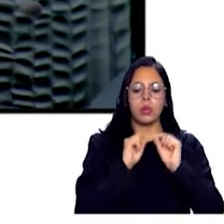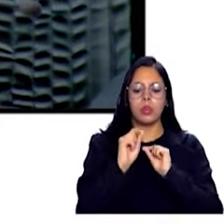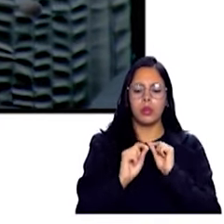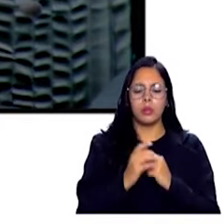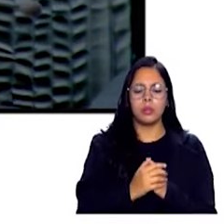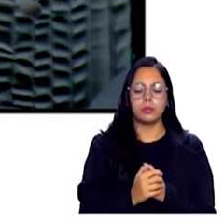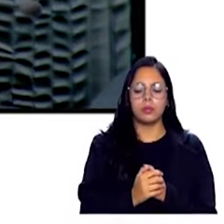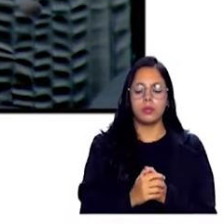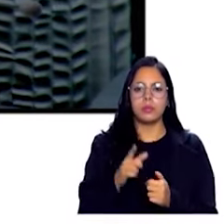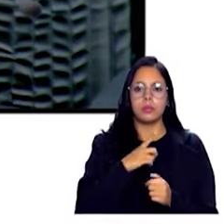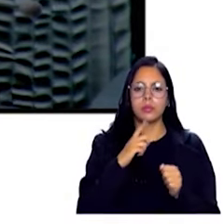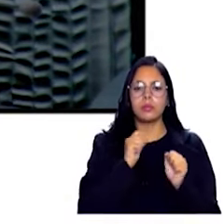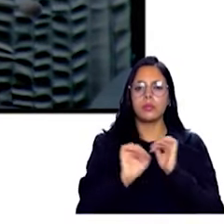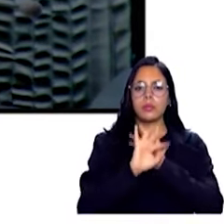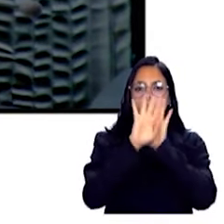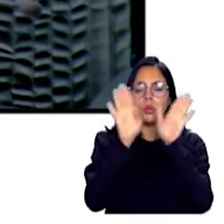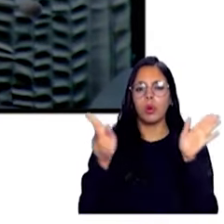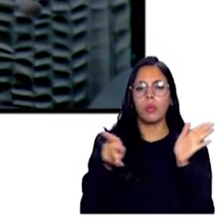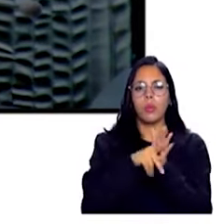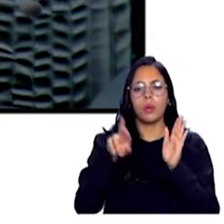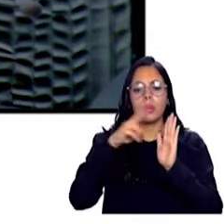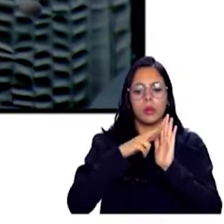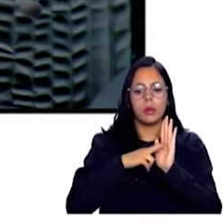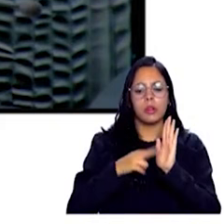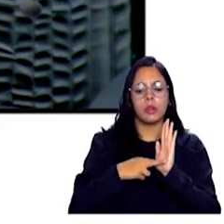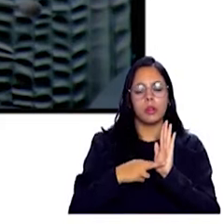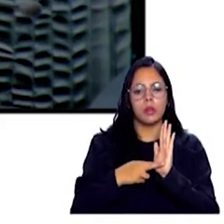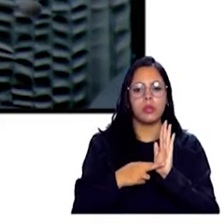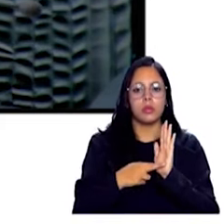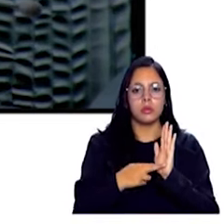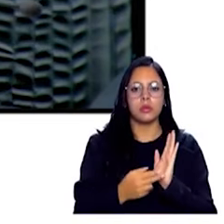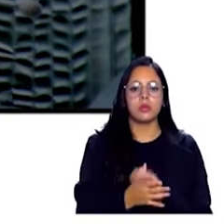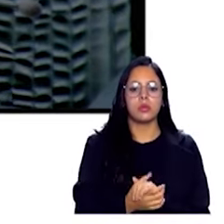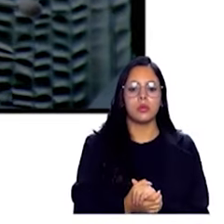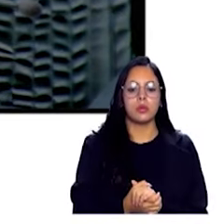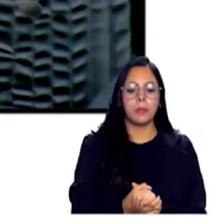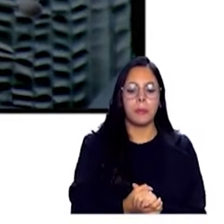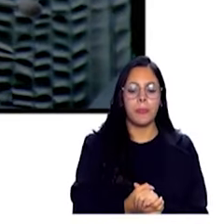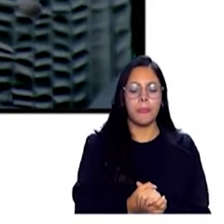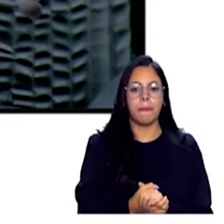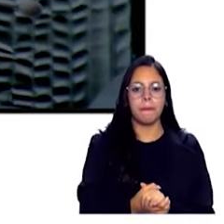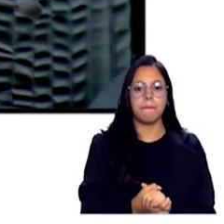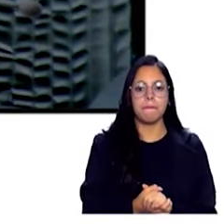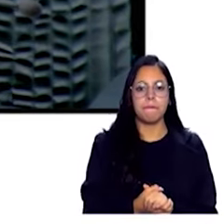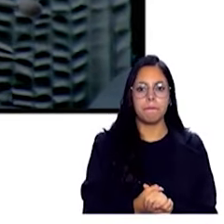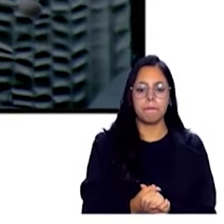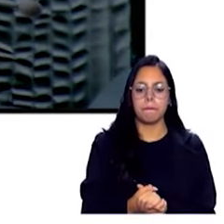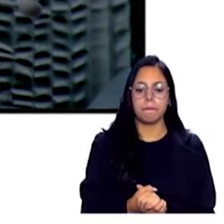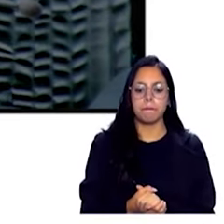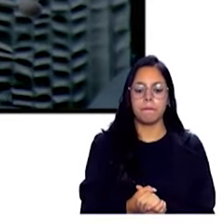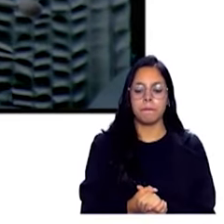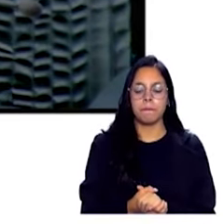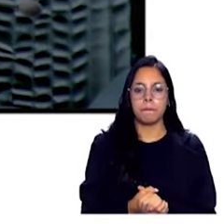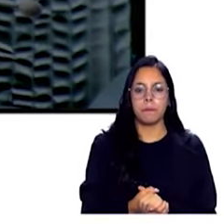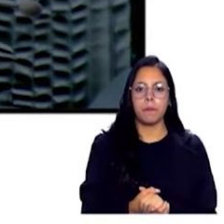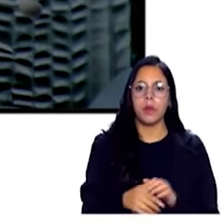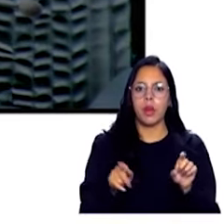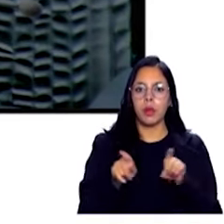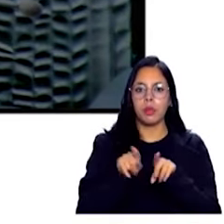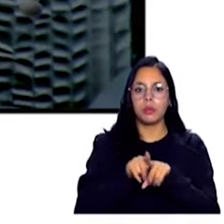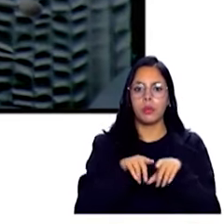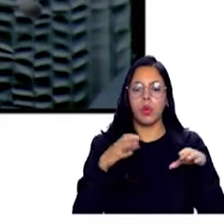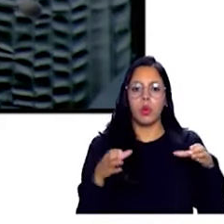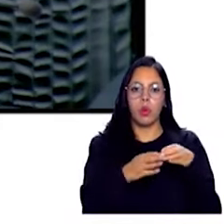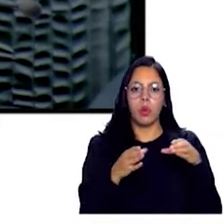rles ensuite l'ensemble des destinataires les juridictions bien Sr mais tous les